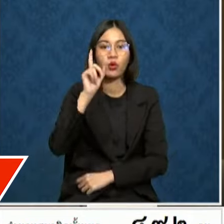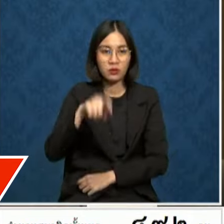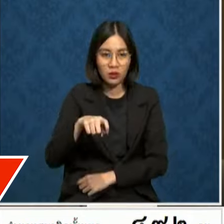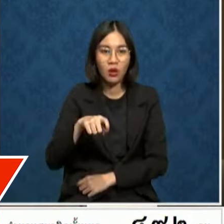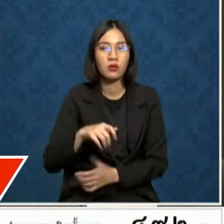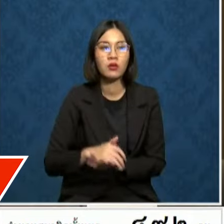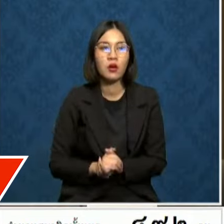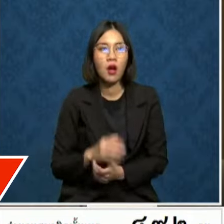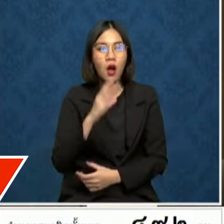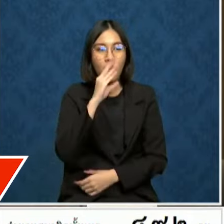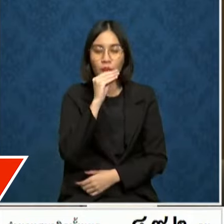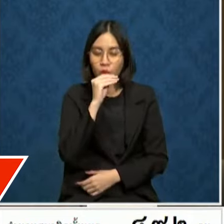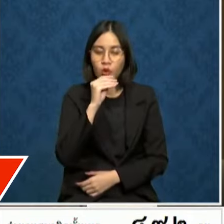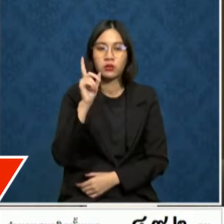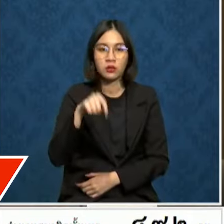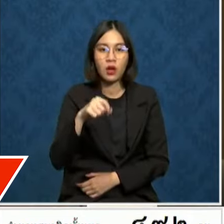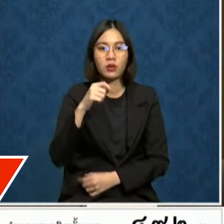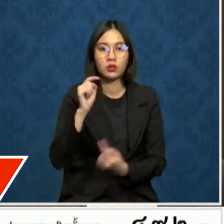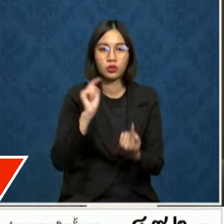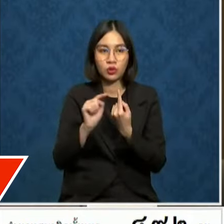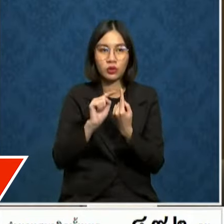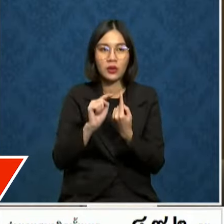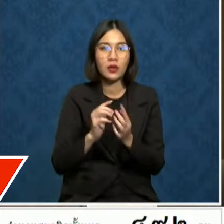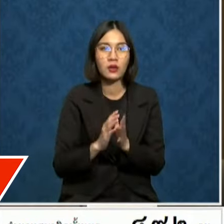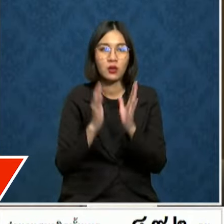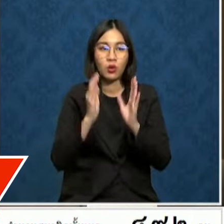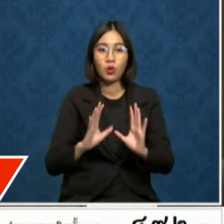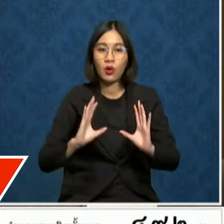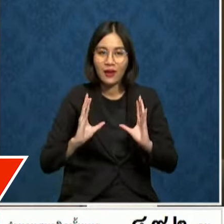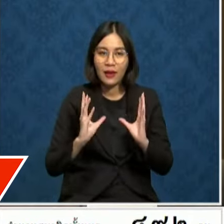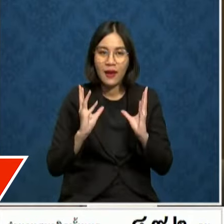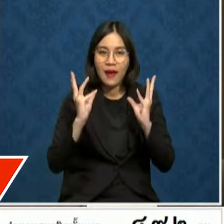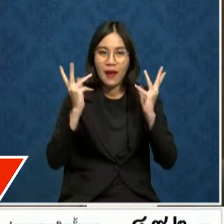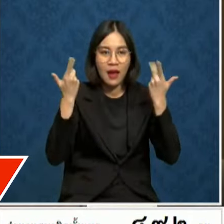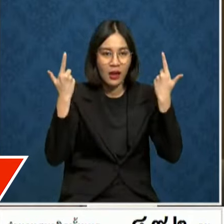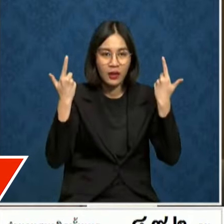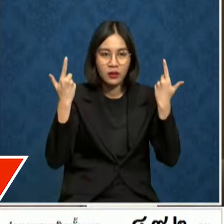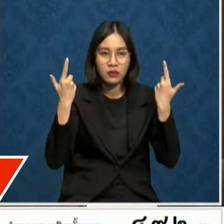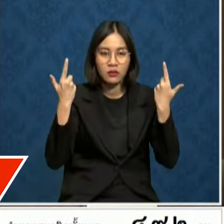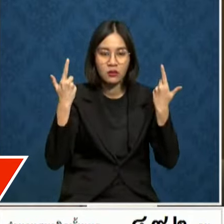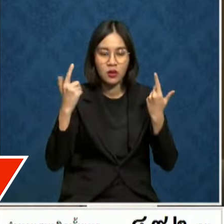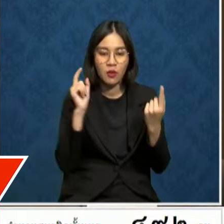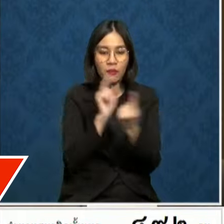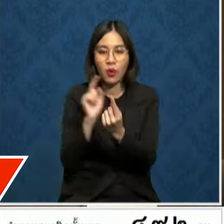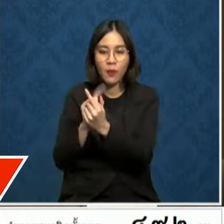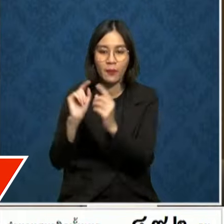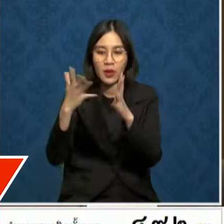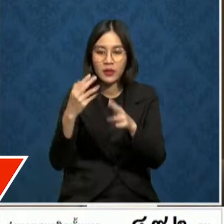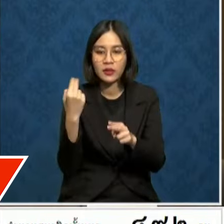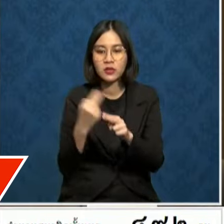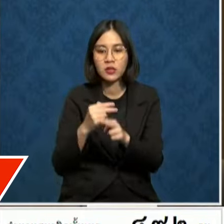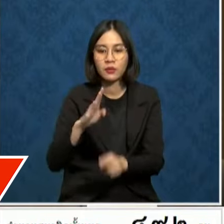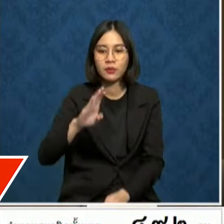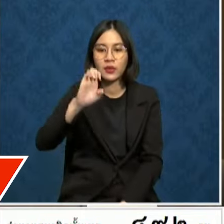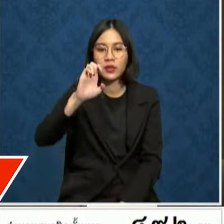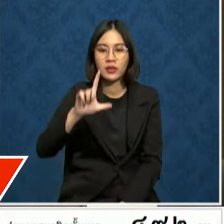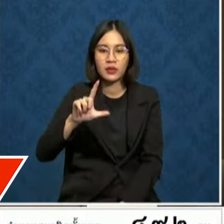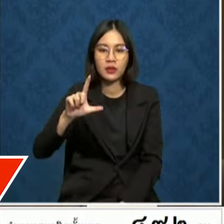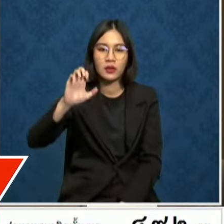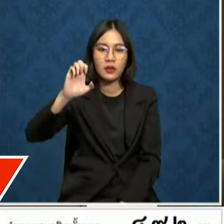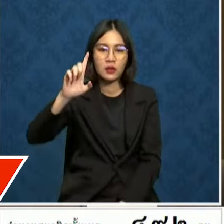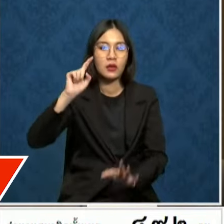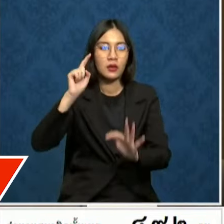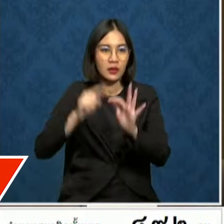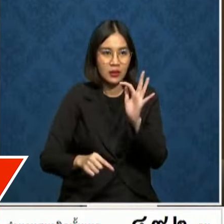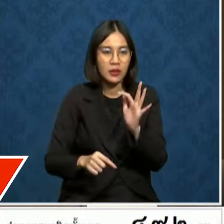สามารถที่จะไม่พูดถึงได้นะฮะก็คือกรณีการหายสาบสูญอย่างไร้ร่องรอยของคุณบิลลี่พจีซึ่งคุณควรจะเป็น